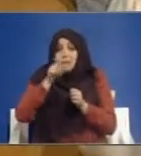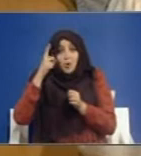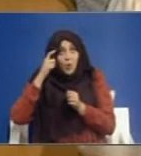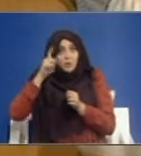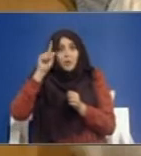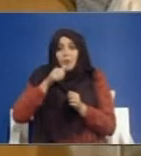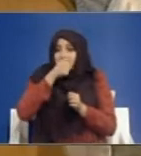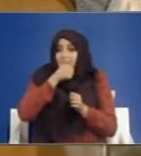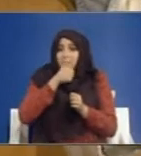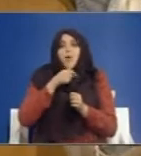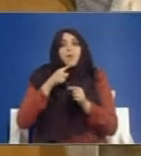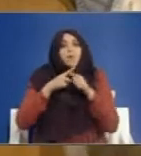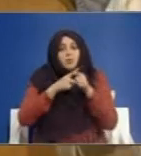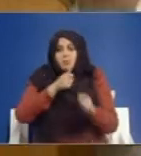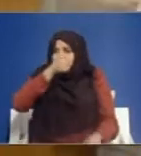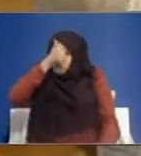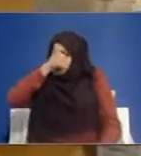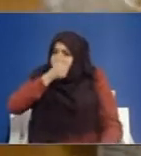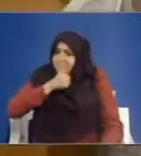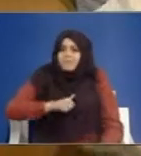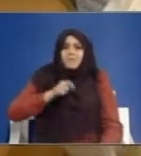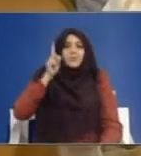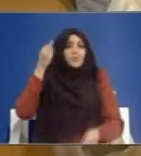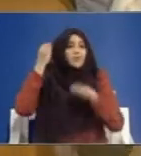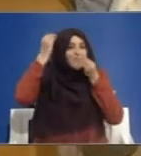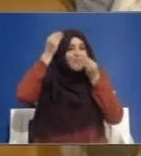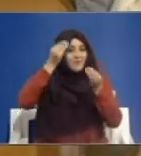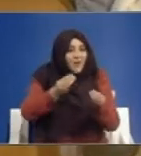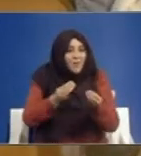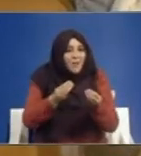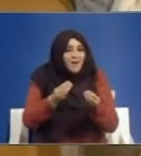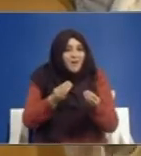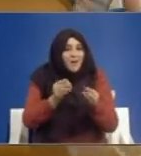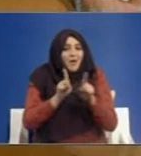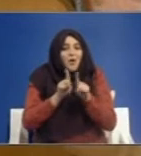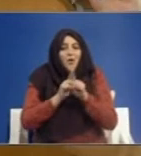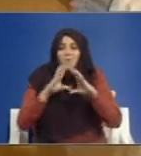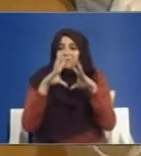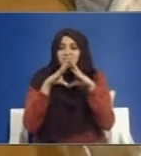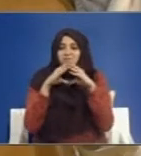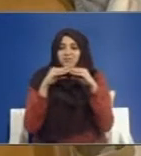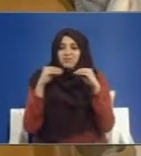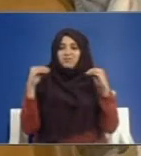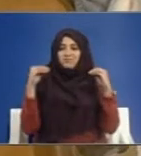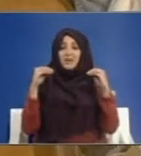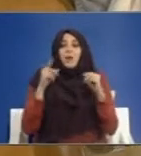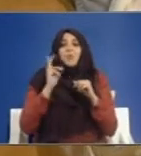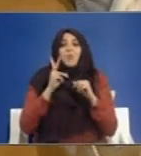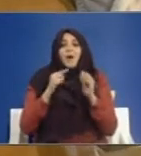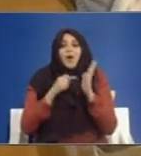مرة الصبر يقدر يكون مزية، يفرغ الله صبره على عبده عند المصيبة، إنما الصبر عند الصدمة